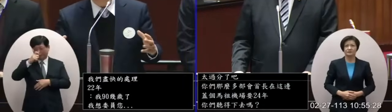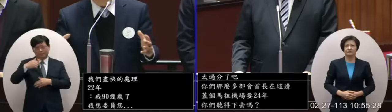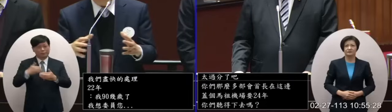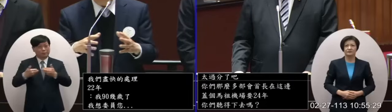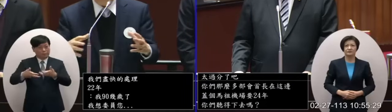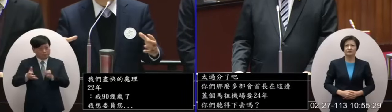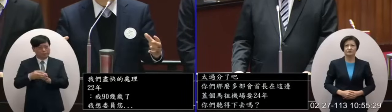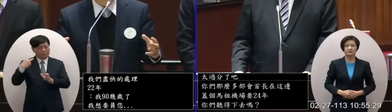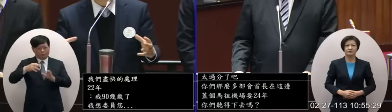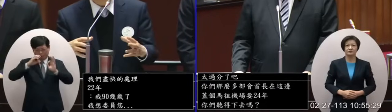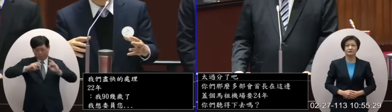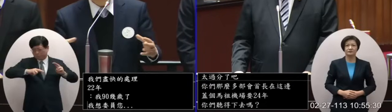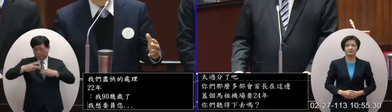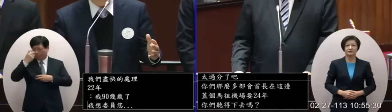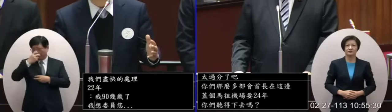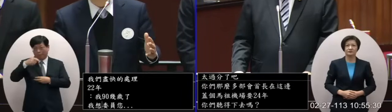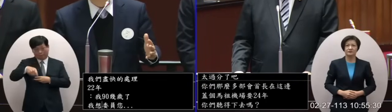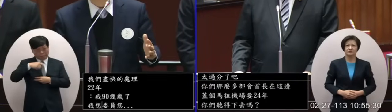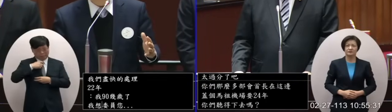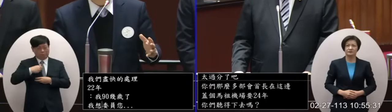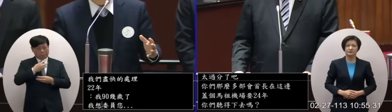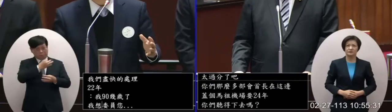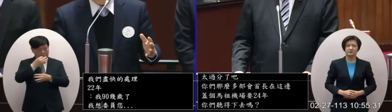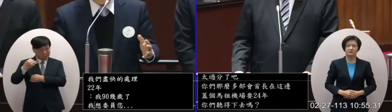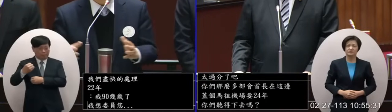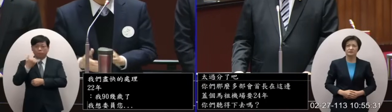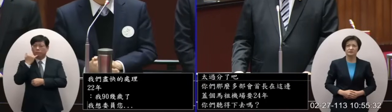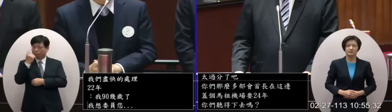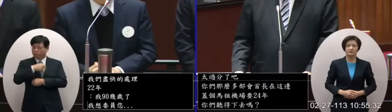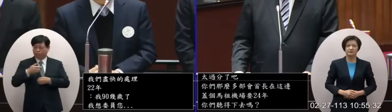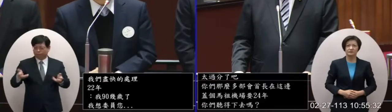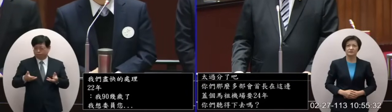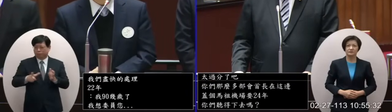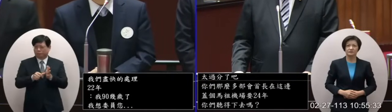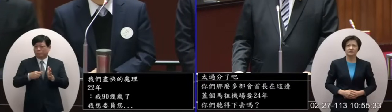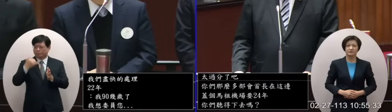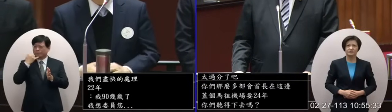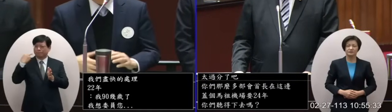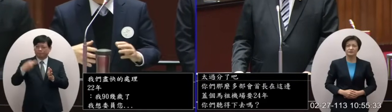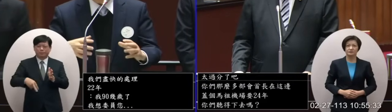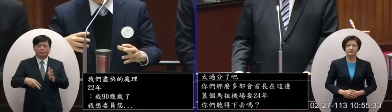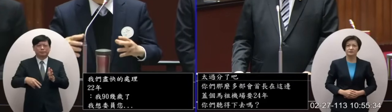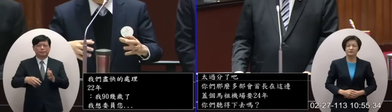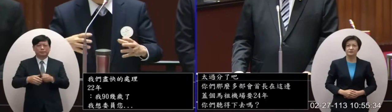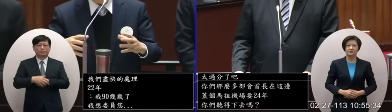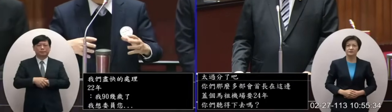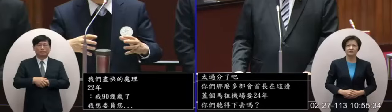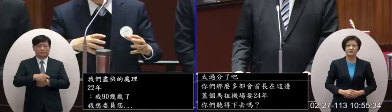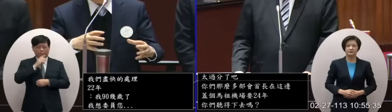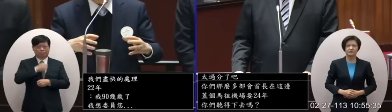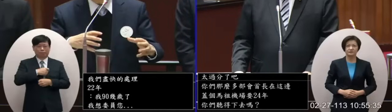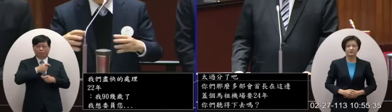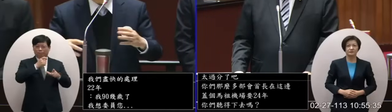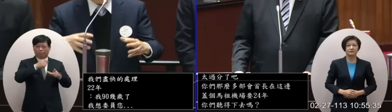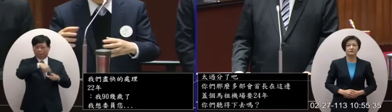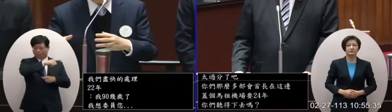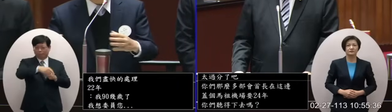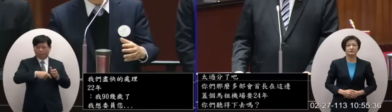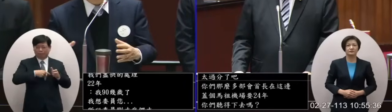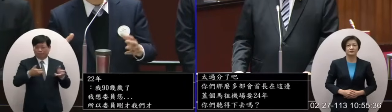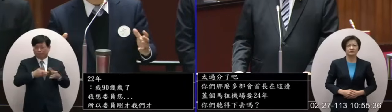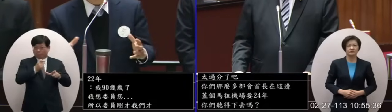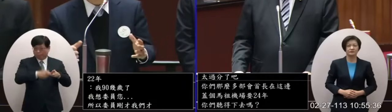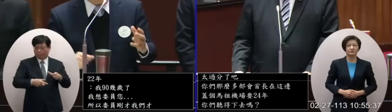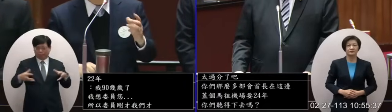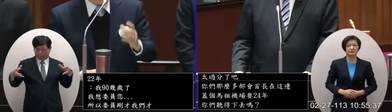部这边再来检讨一下这个工期哈、建设的期间哈、是不是能够跟厂商一起来考